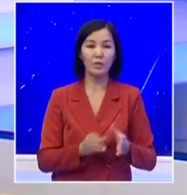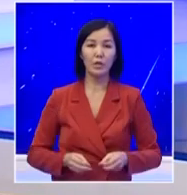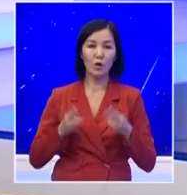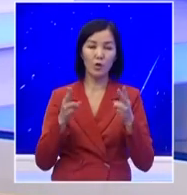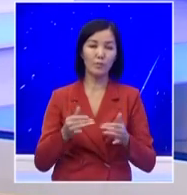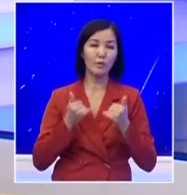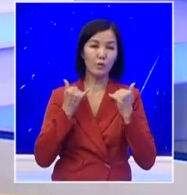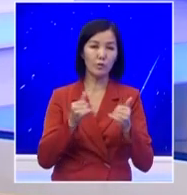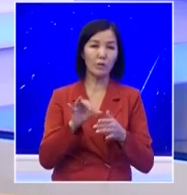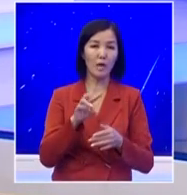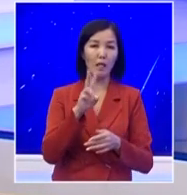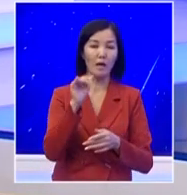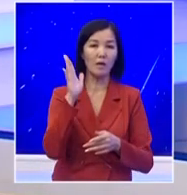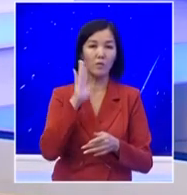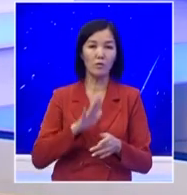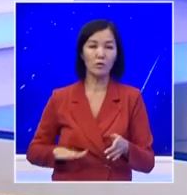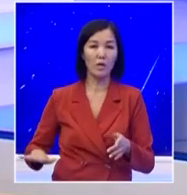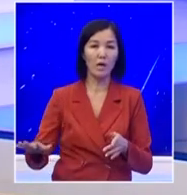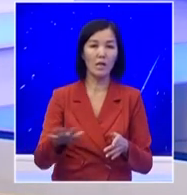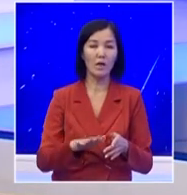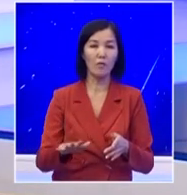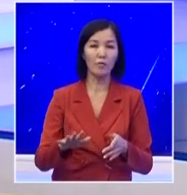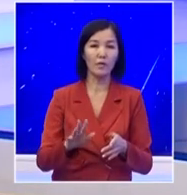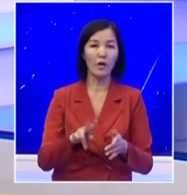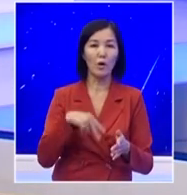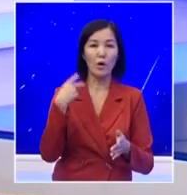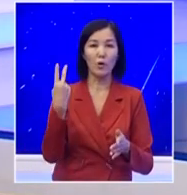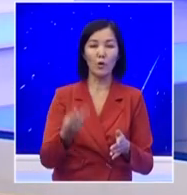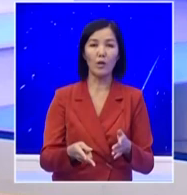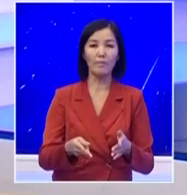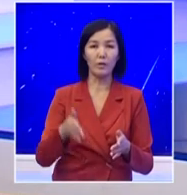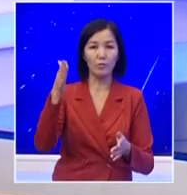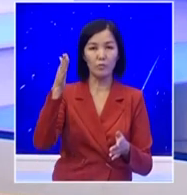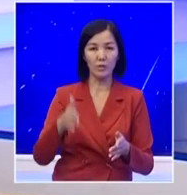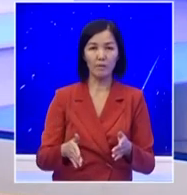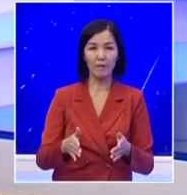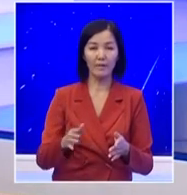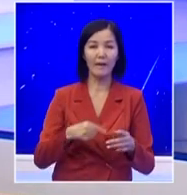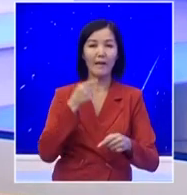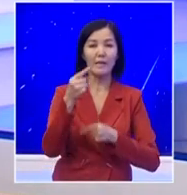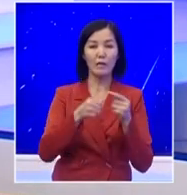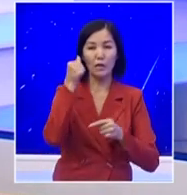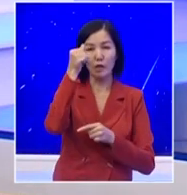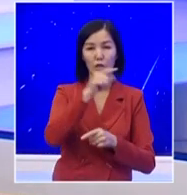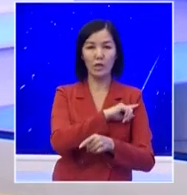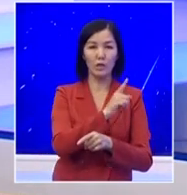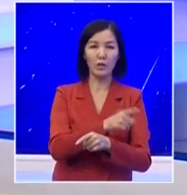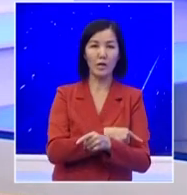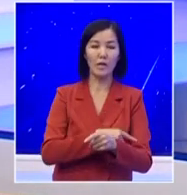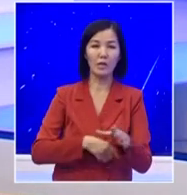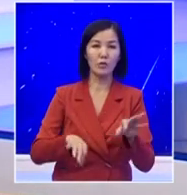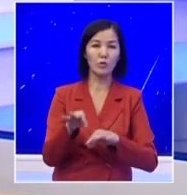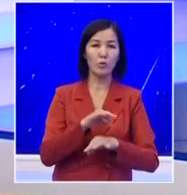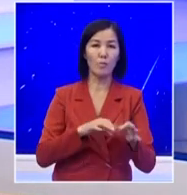Туристер қауіпсіздігі үшін Алакөл жағалауындағы опырылып кету қаупі бар жарғабақтар келер жылы нығайтылады. Жобаның нобайы бекітілген.